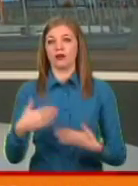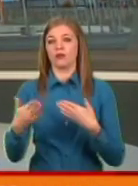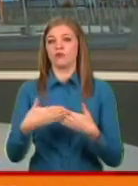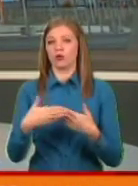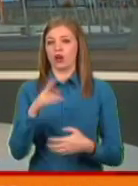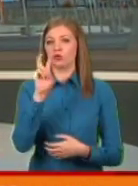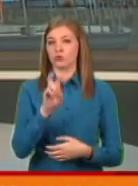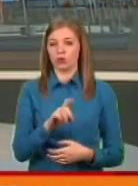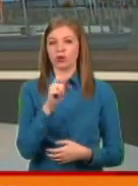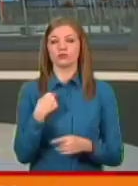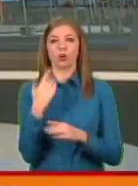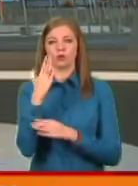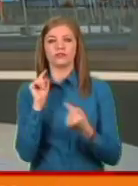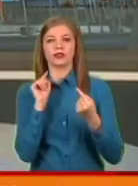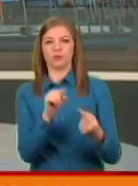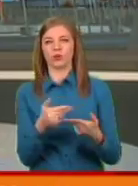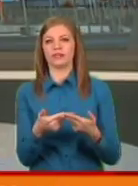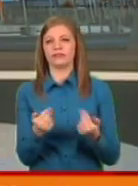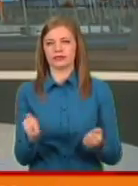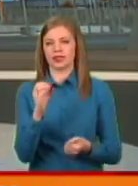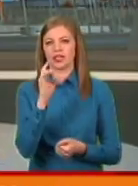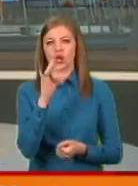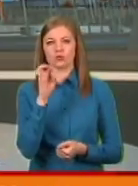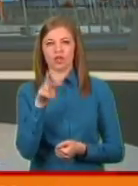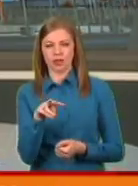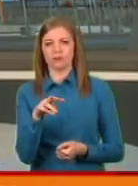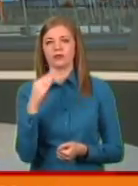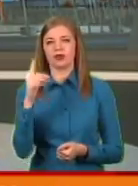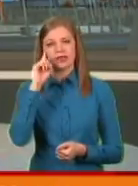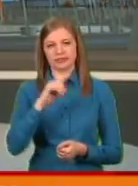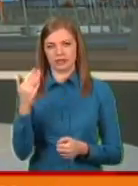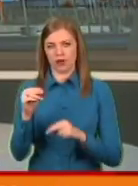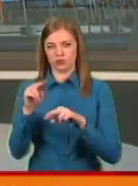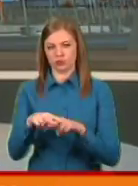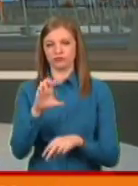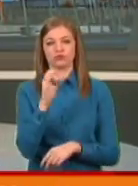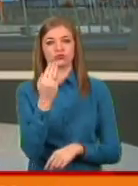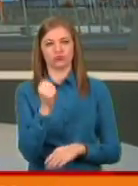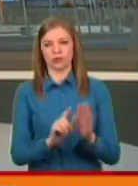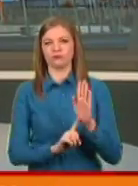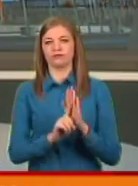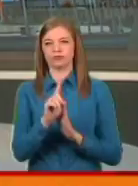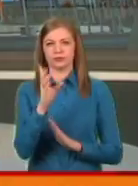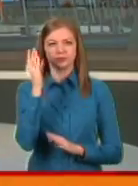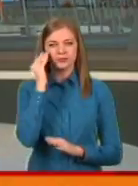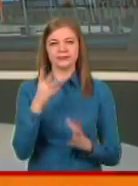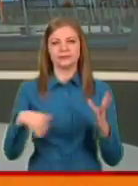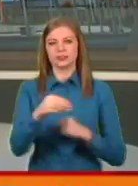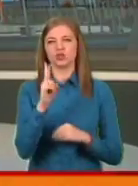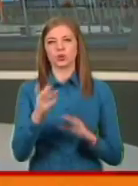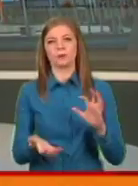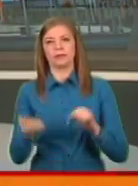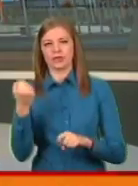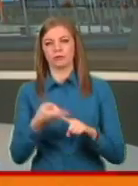Покарають доларом за голосування проти визнання Єрусалима ізраїльською столицею. Сполучені Штати взяли на замітку всіх, хто